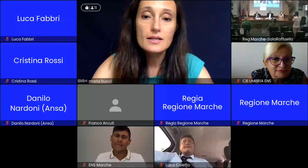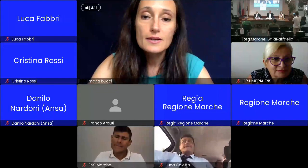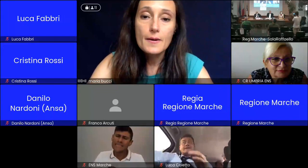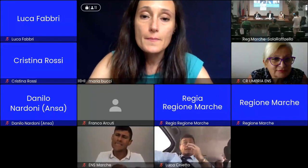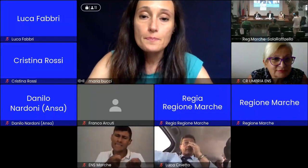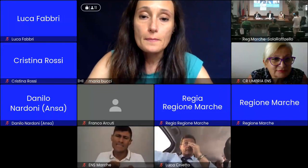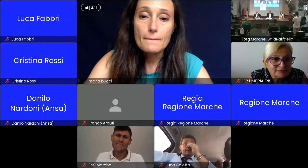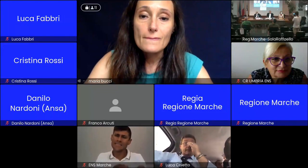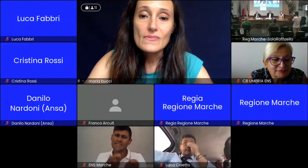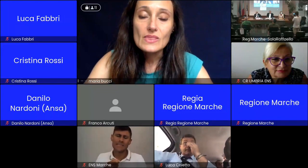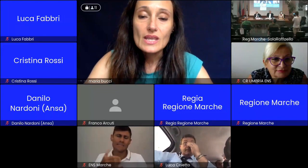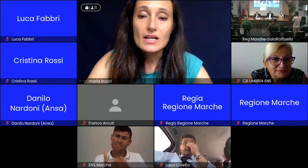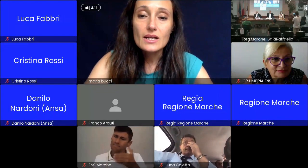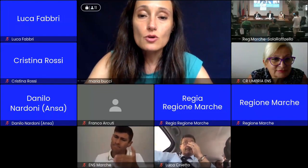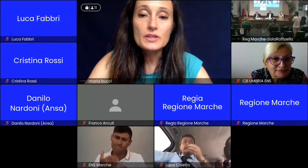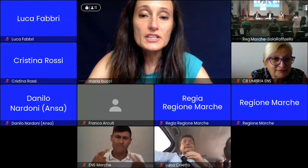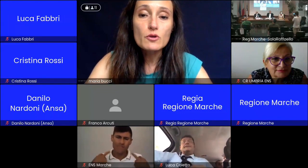distanza.